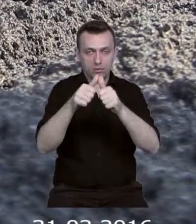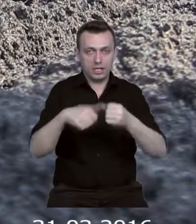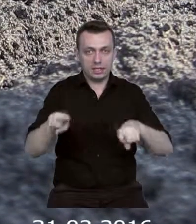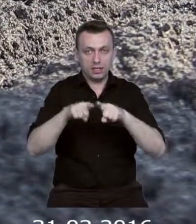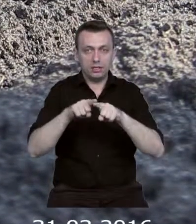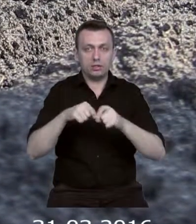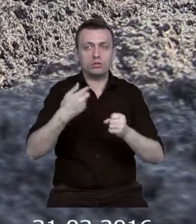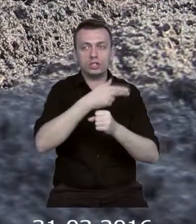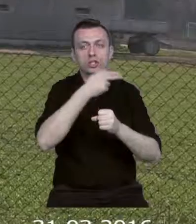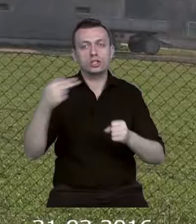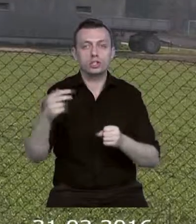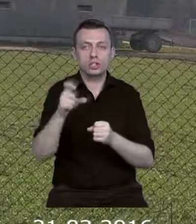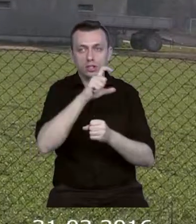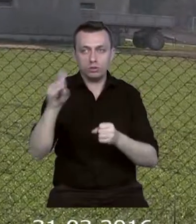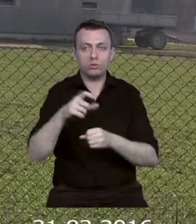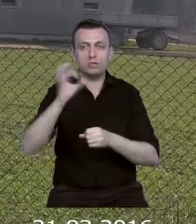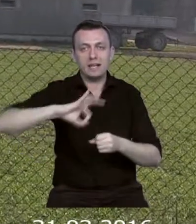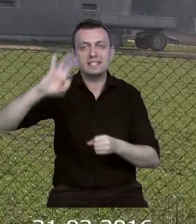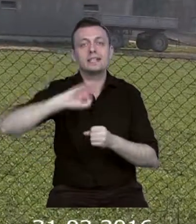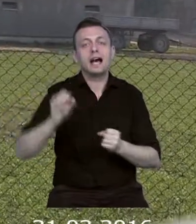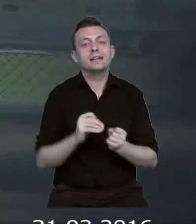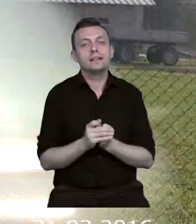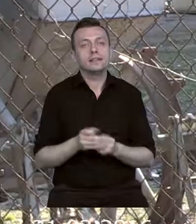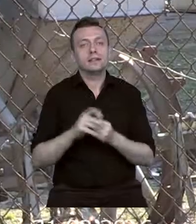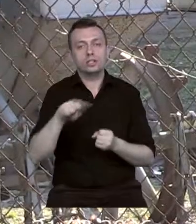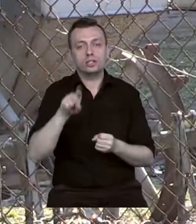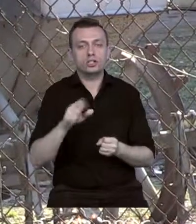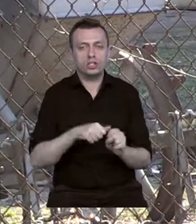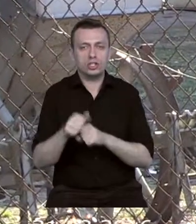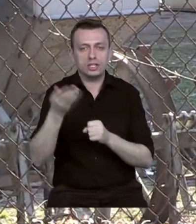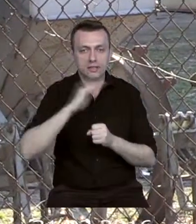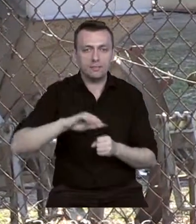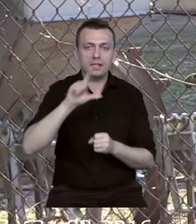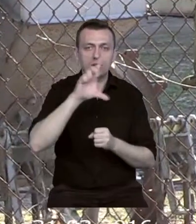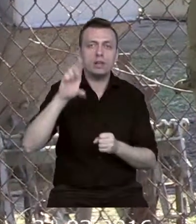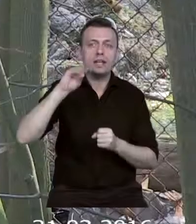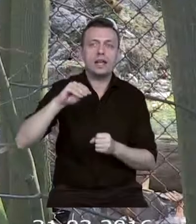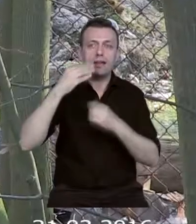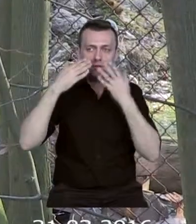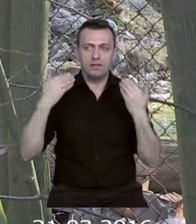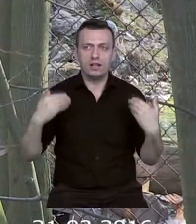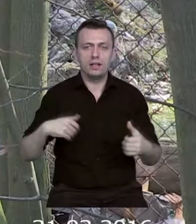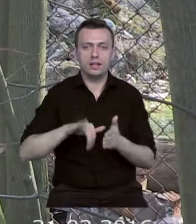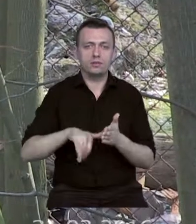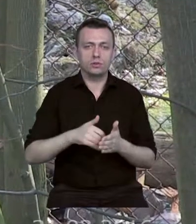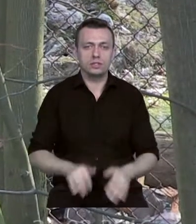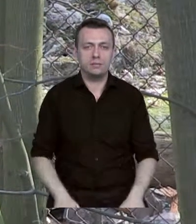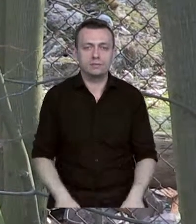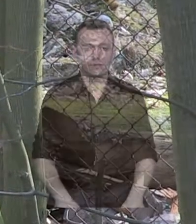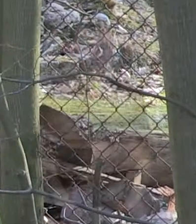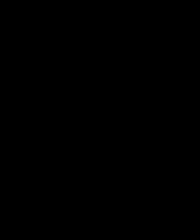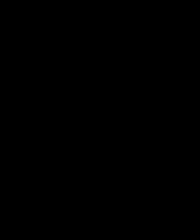Kutnowski. Ponadto przyznane zostanie wyróżnienie, którym będzie statuetka KWOS. Finał konkursu do 30 września 2016